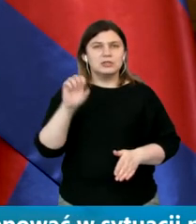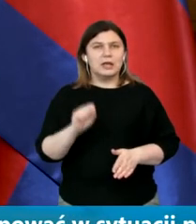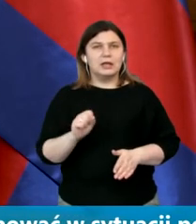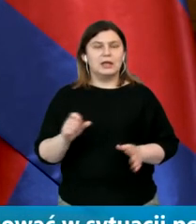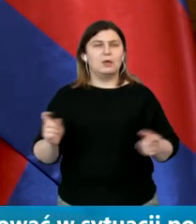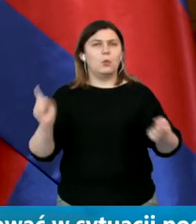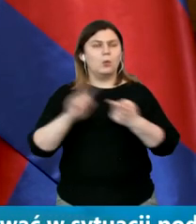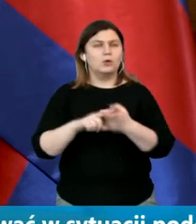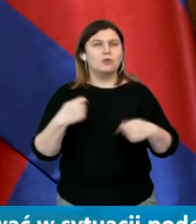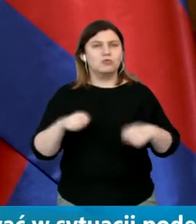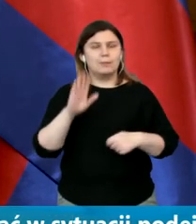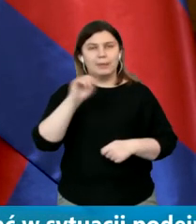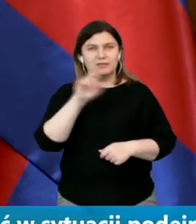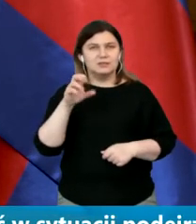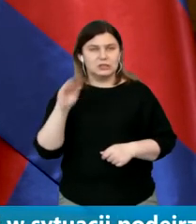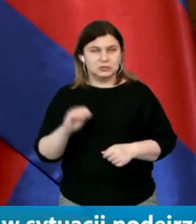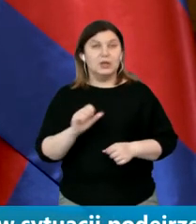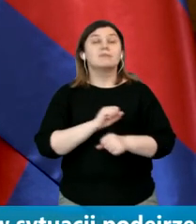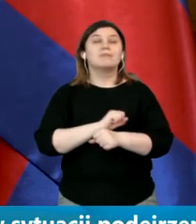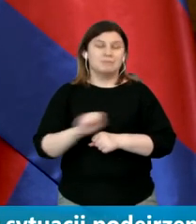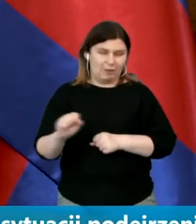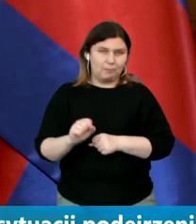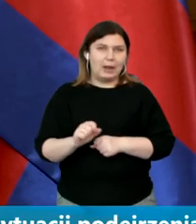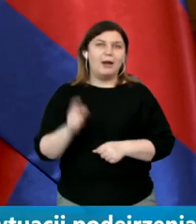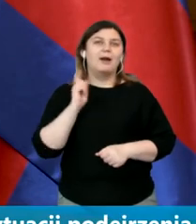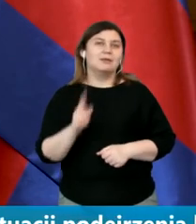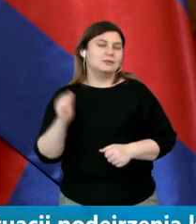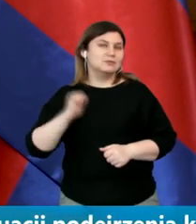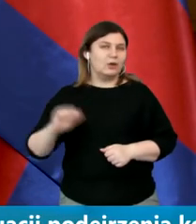Bezrzeczem? Oczywiście, że są, natomiast czekamy na